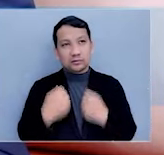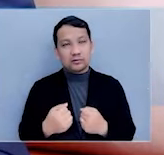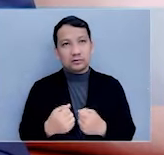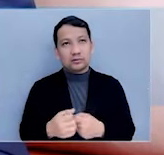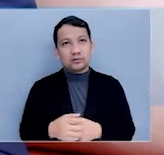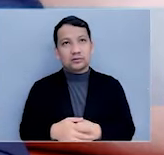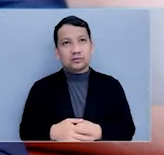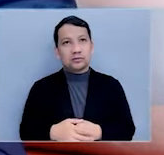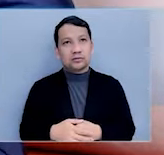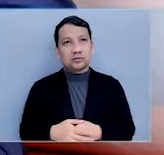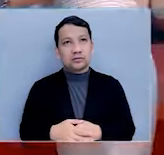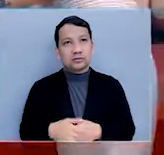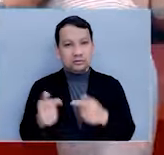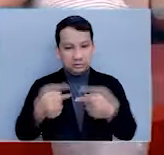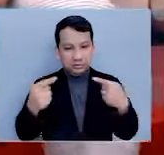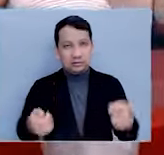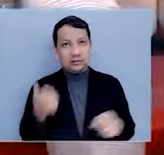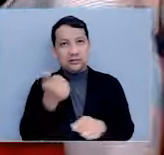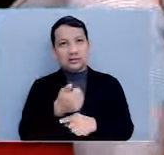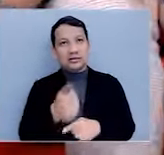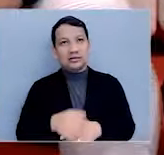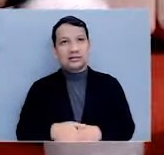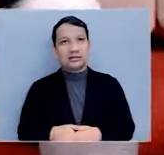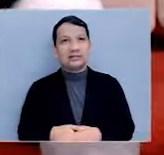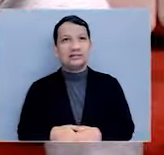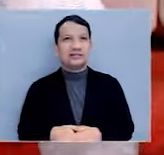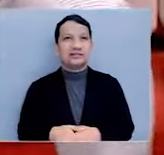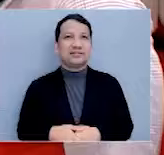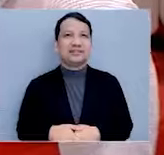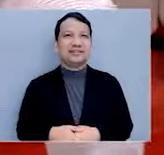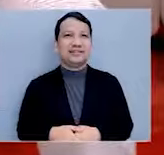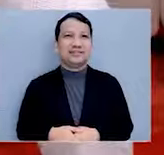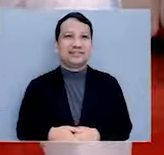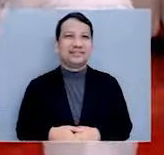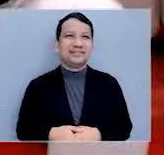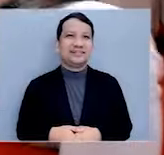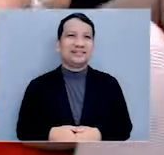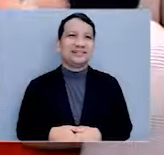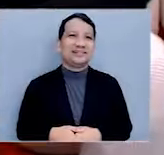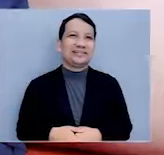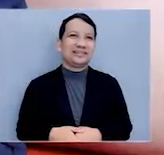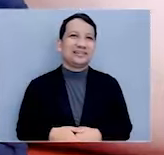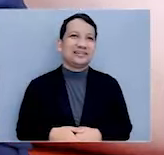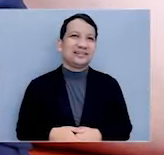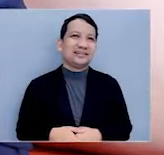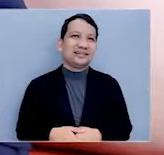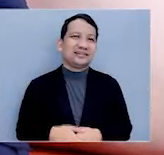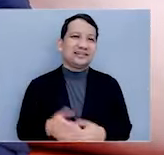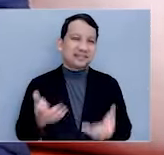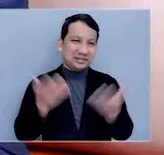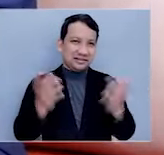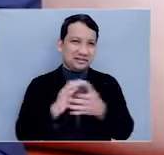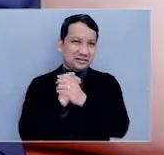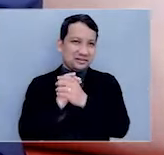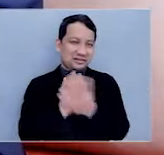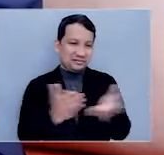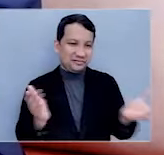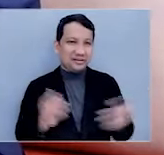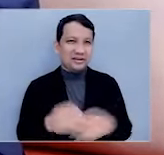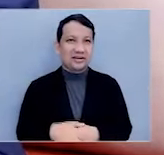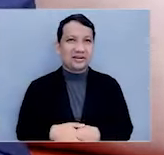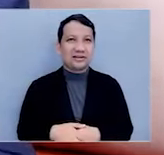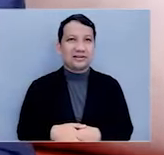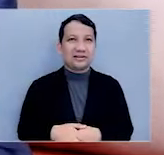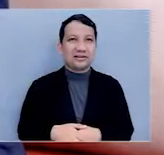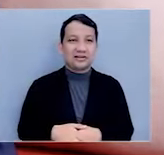Sige, abangan mo ako, lalabanan ko yun sa Dalmo. Maraming salamat. Papunta ka na doon. Congratulations ulit. Thank you. Thank